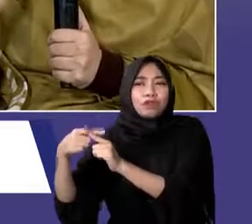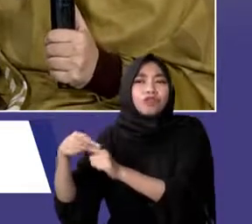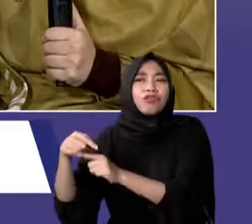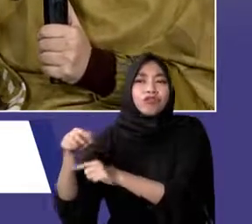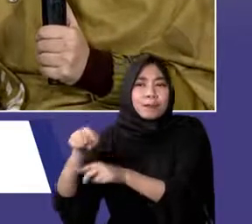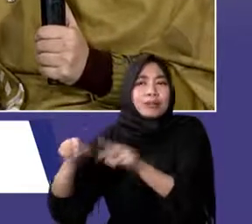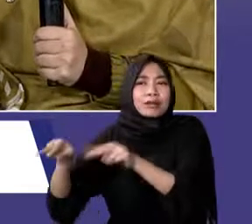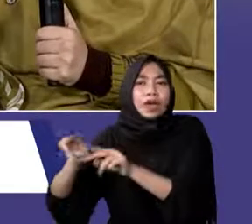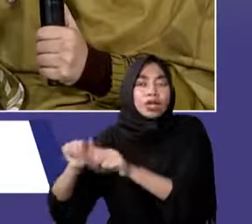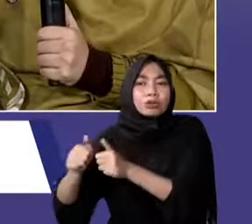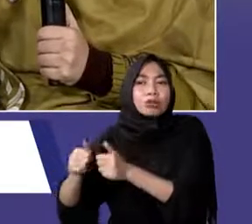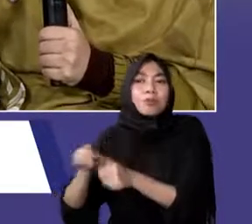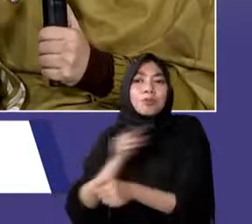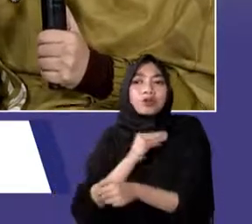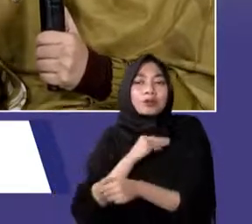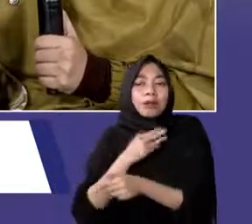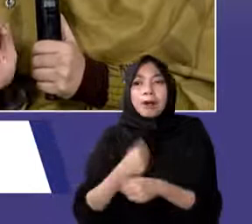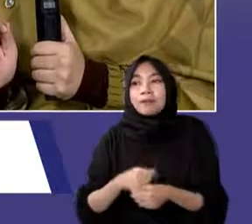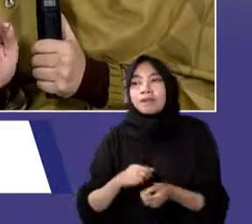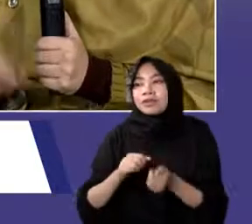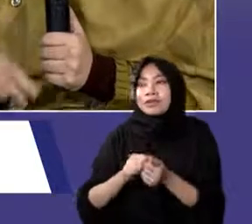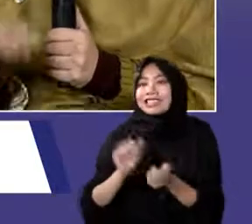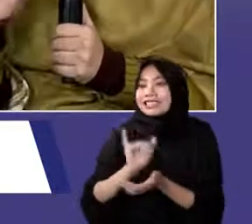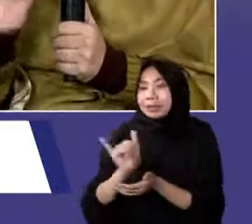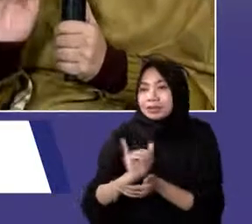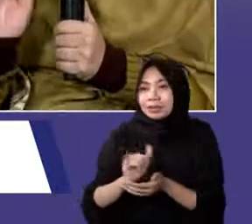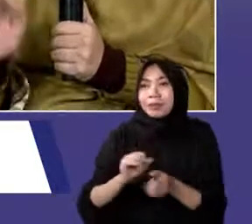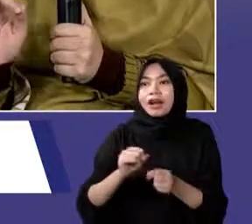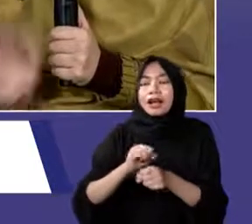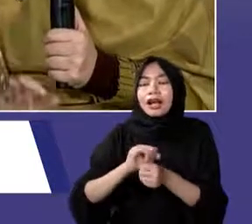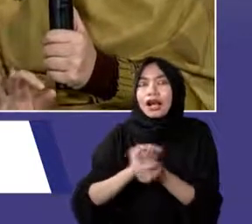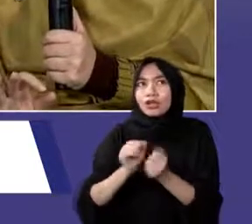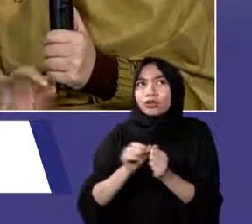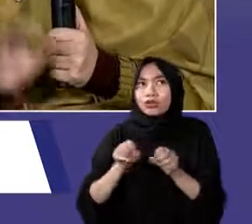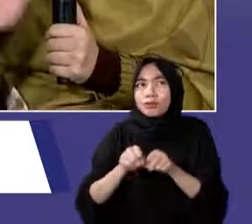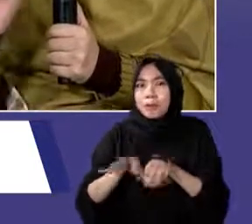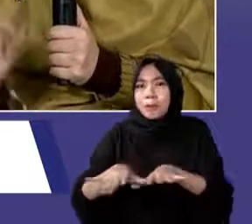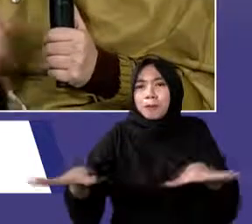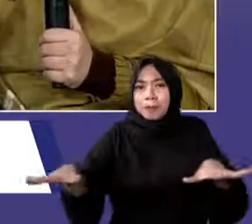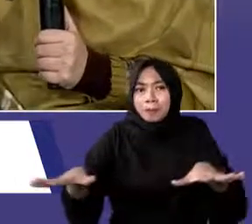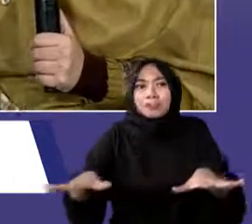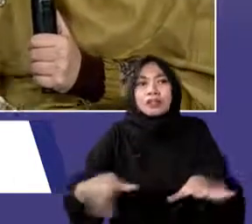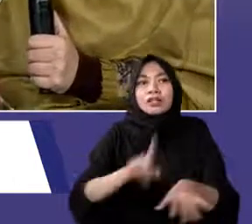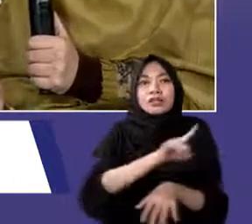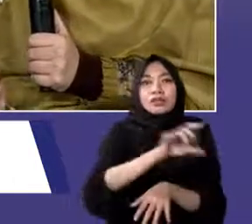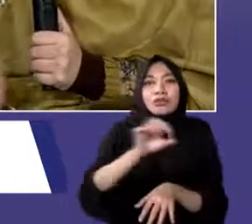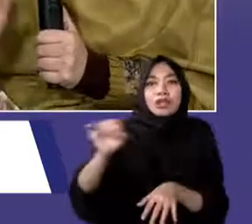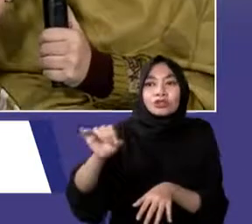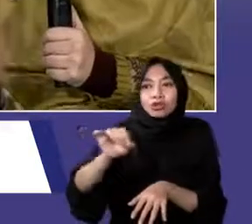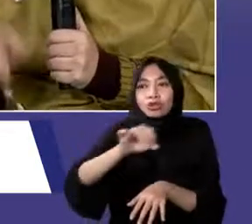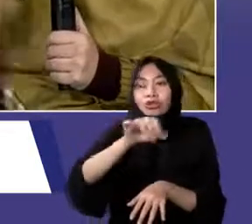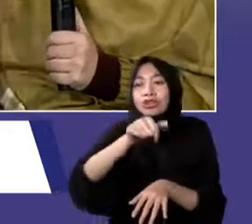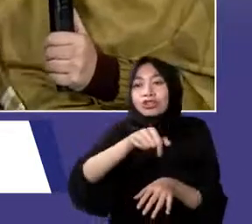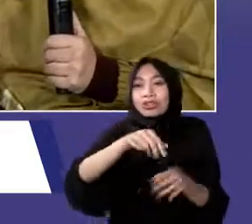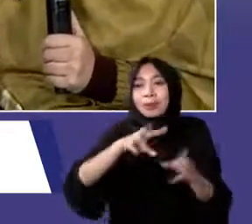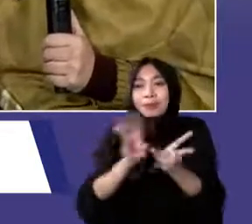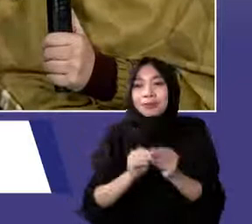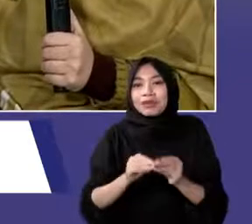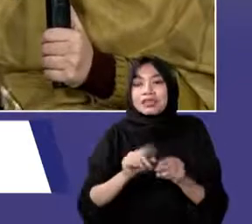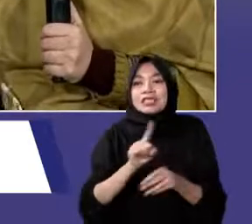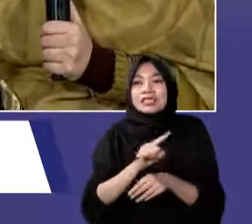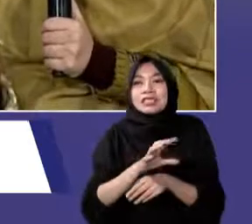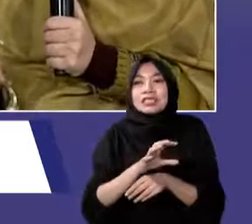ini, sama-sama positivity rate-nya 10%. Tapi yang diperiksa cuma 100, yang ketemu positif hanya 10, tapi yang diperiksa